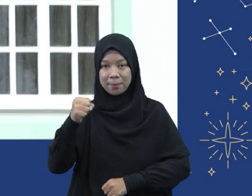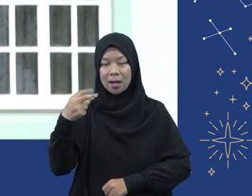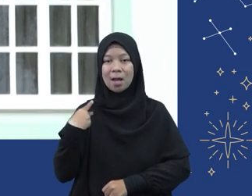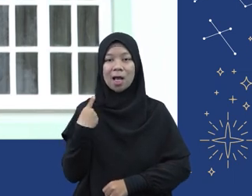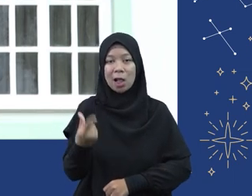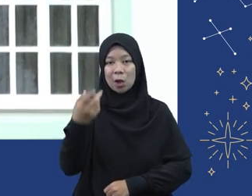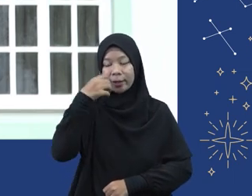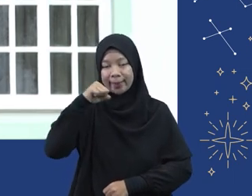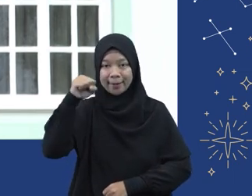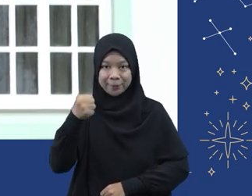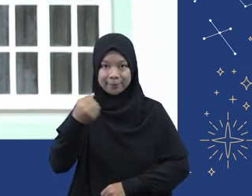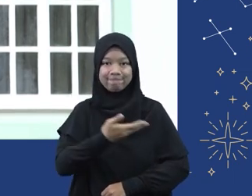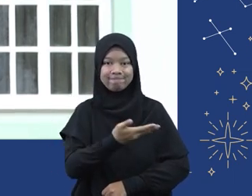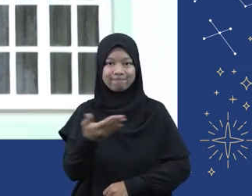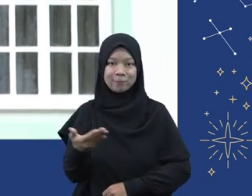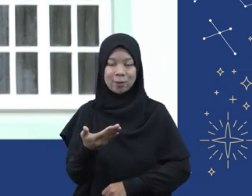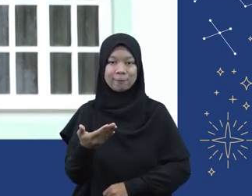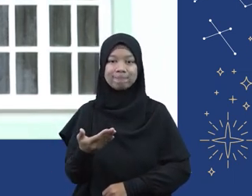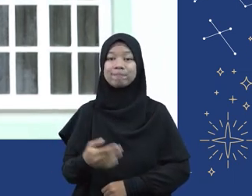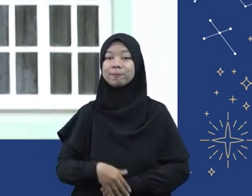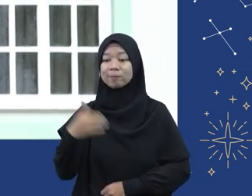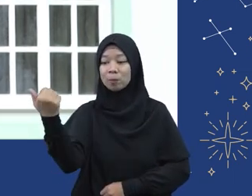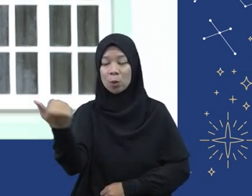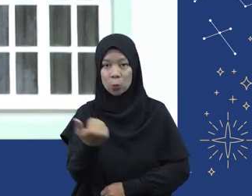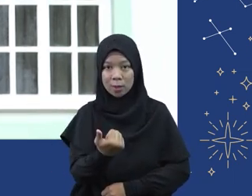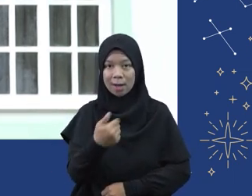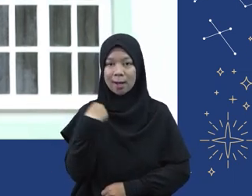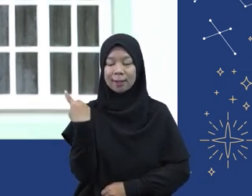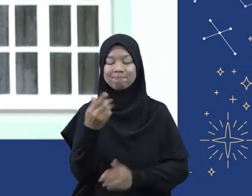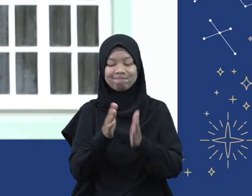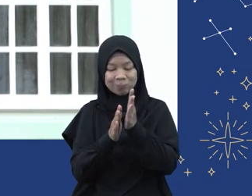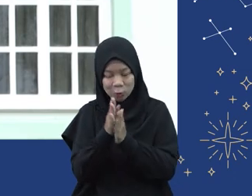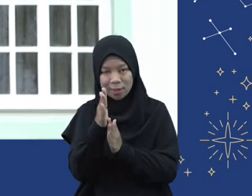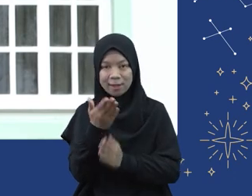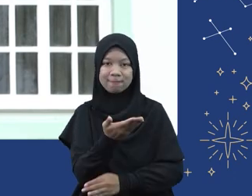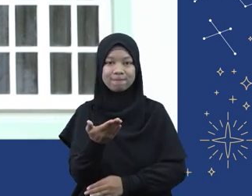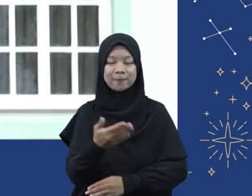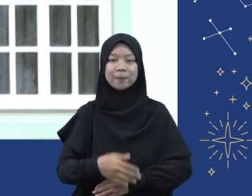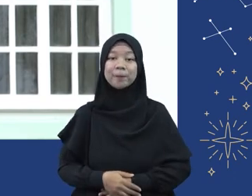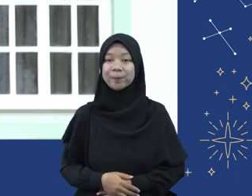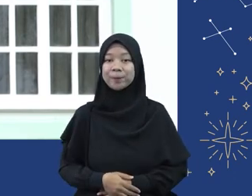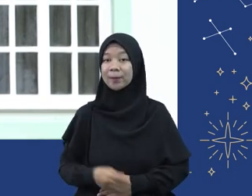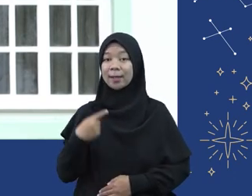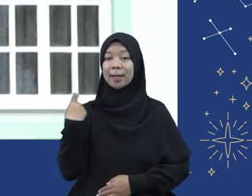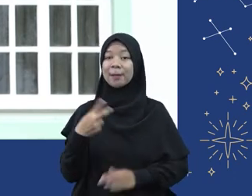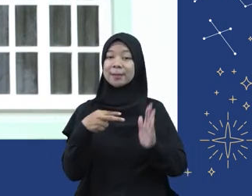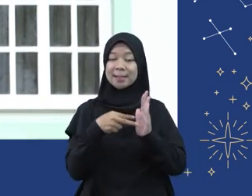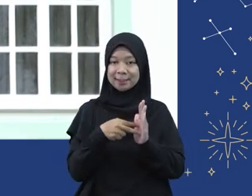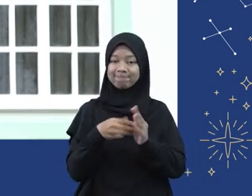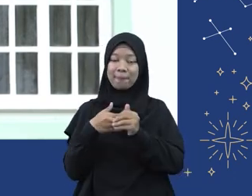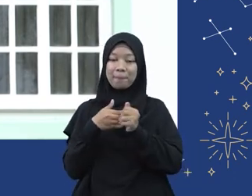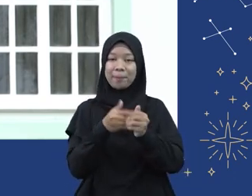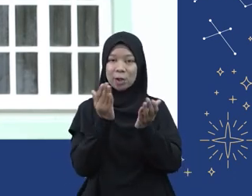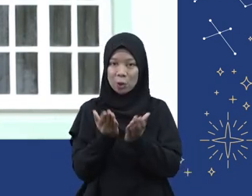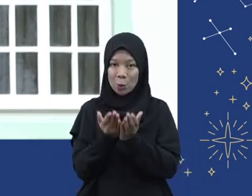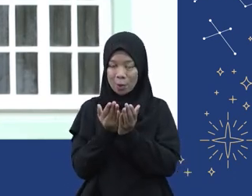Bandung beserta jajarannya dan seluruh tamu undangan yang kami muliakan Izinkanlah kami memimpin doa dengan